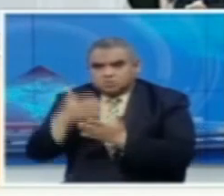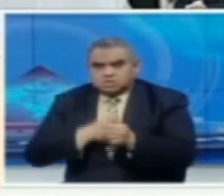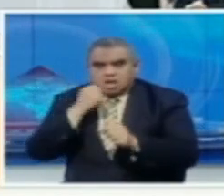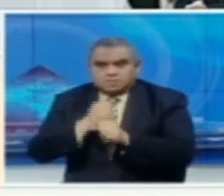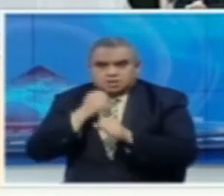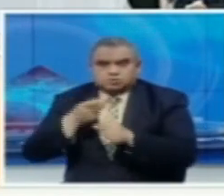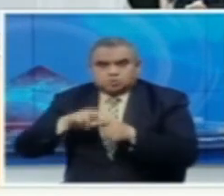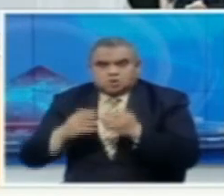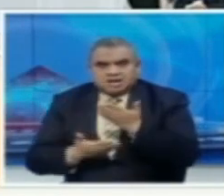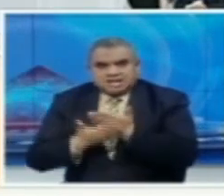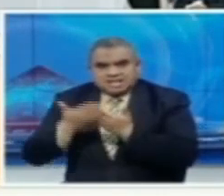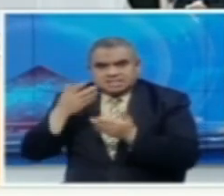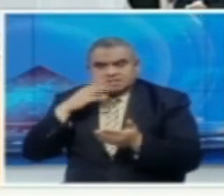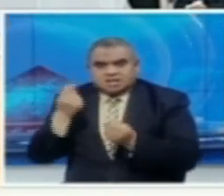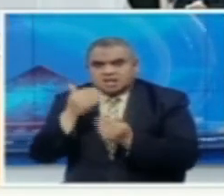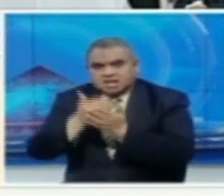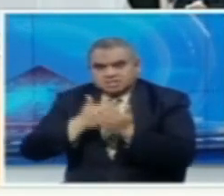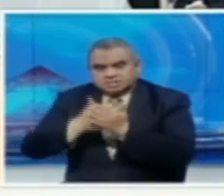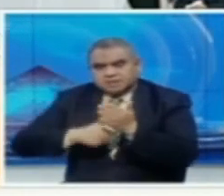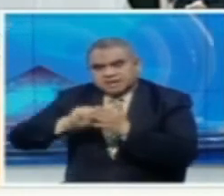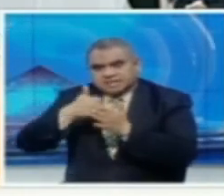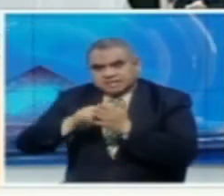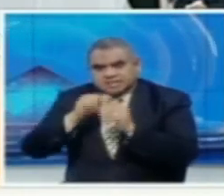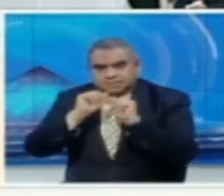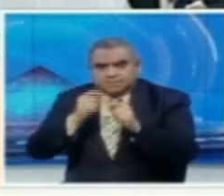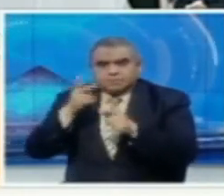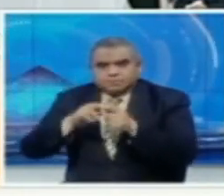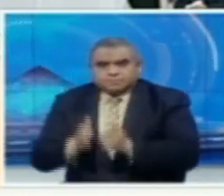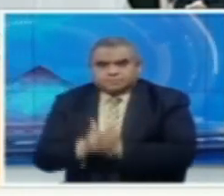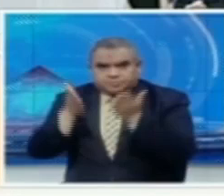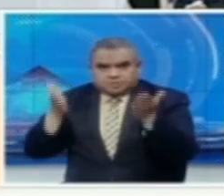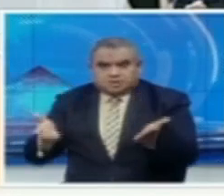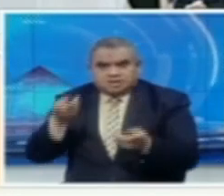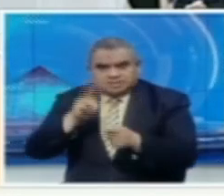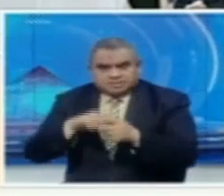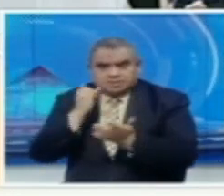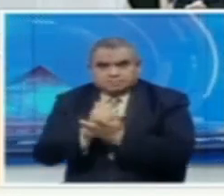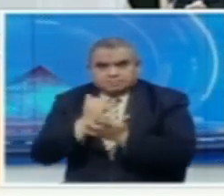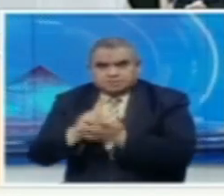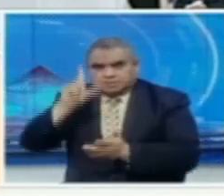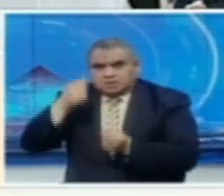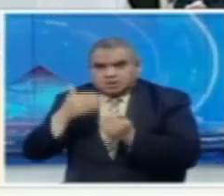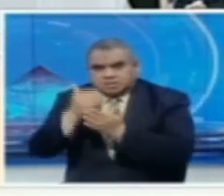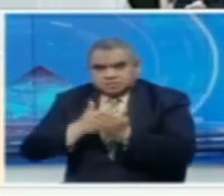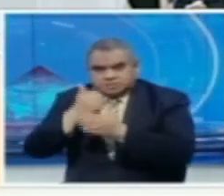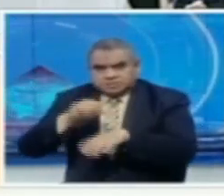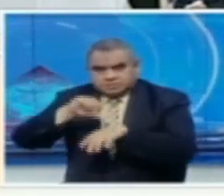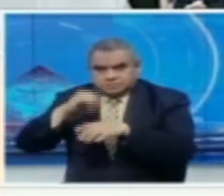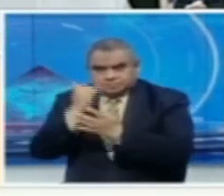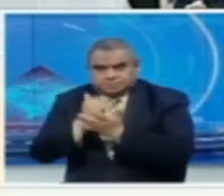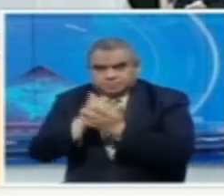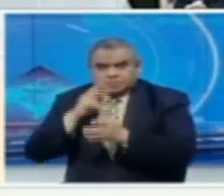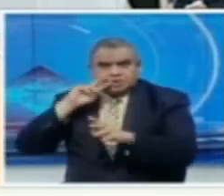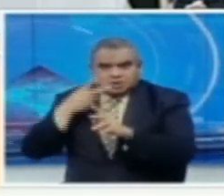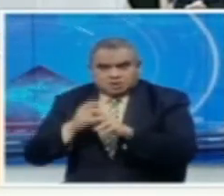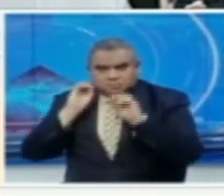وتفتح آفاقا استثمارية جديدة. كما عرض رئيس الهيئة العامة للمنطقة الاقتصادية لقناة السويس في ذات